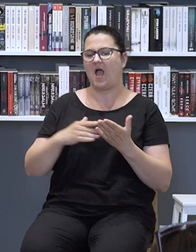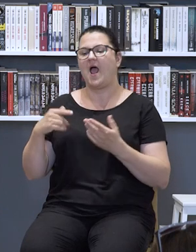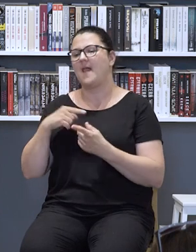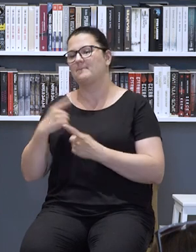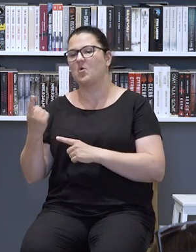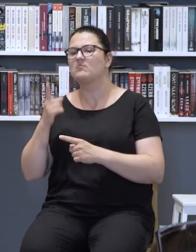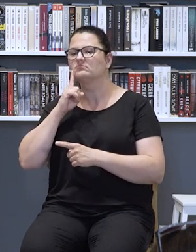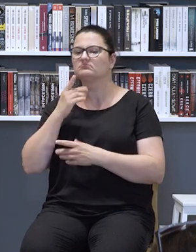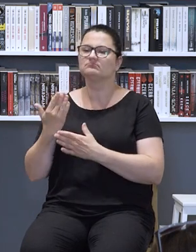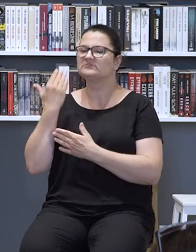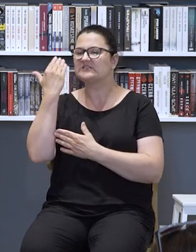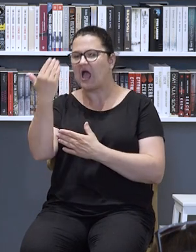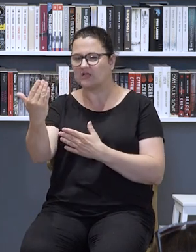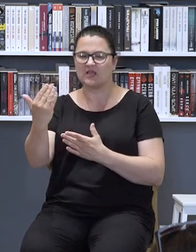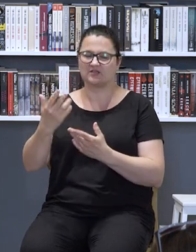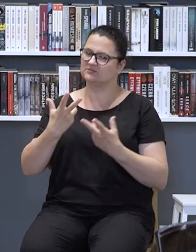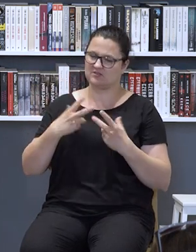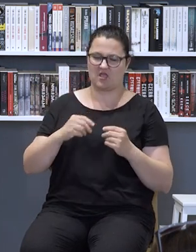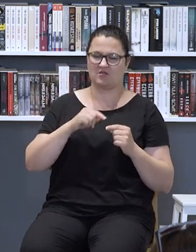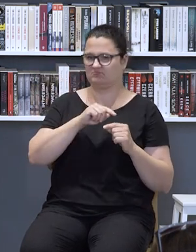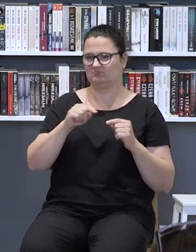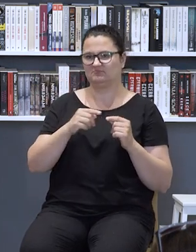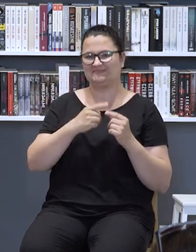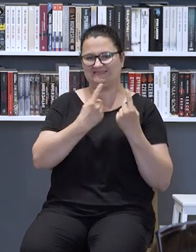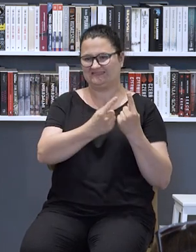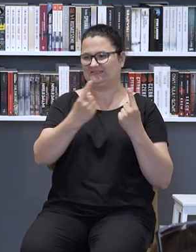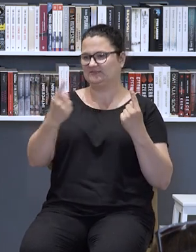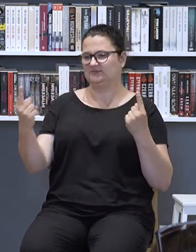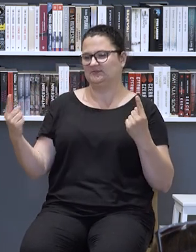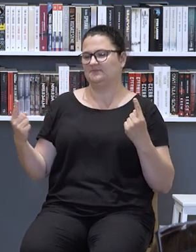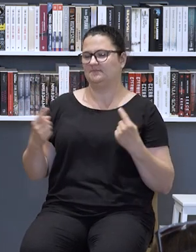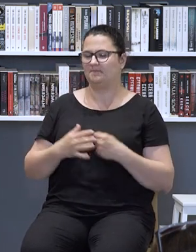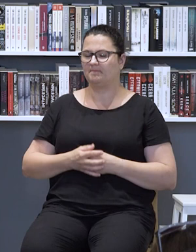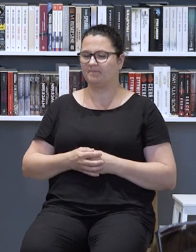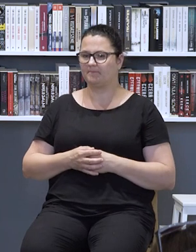nawigator, tylko każda jednostka.